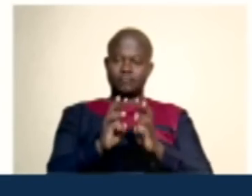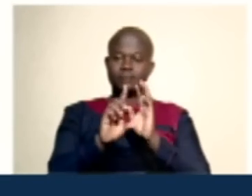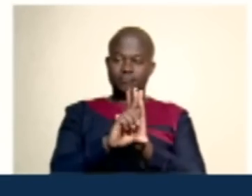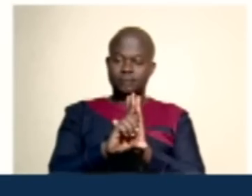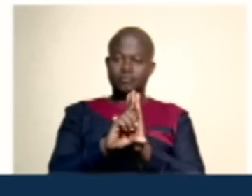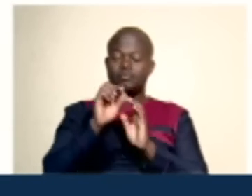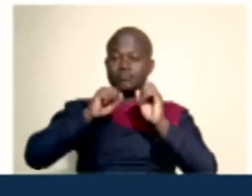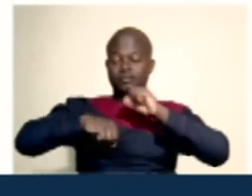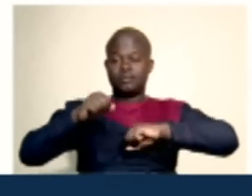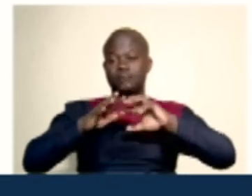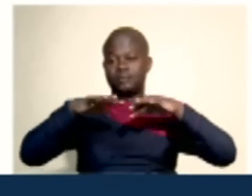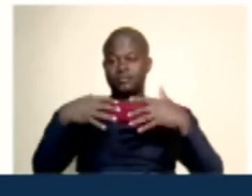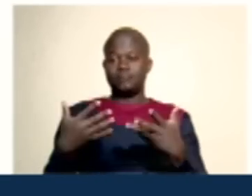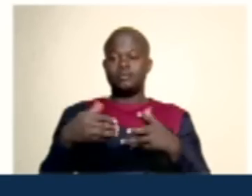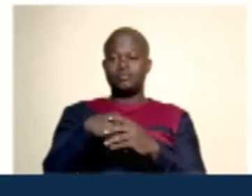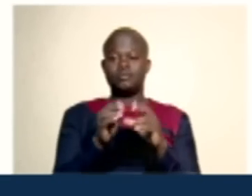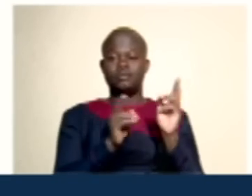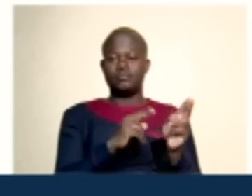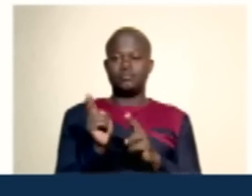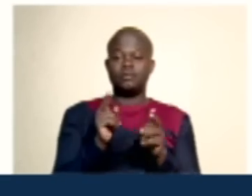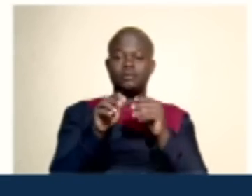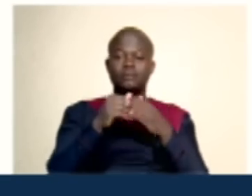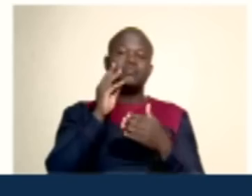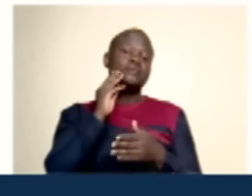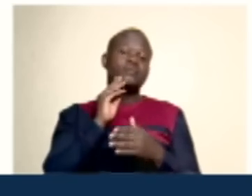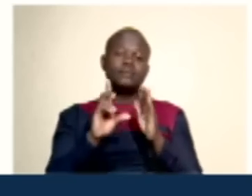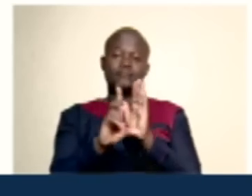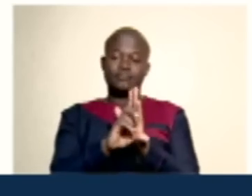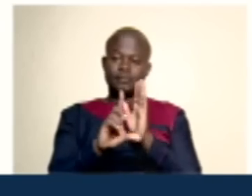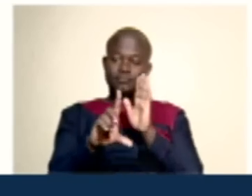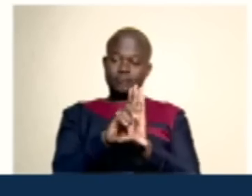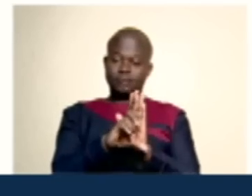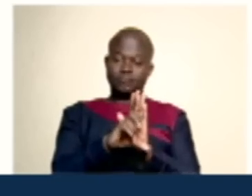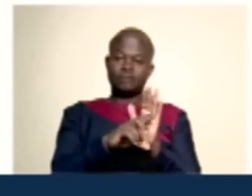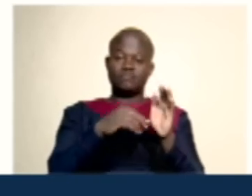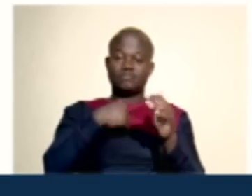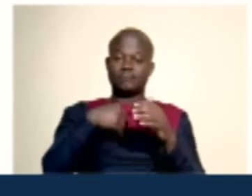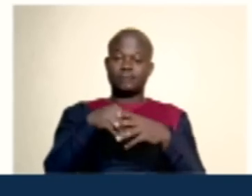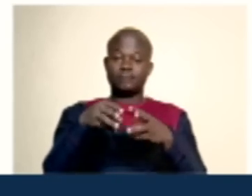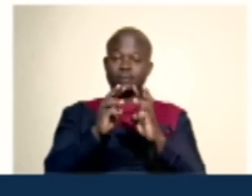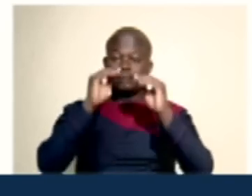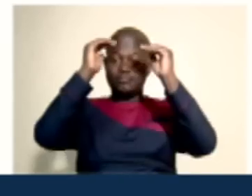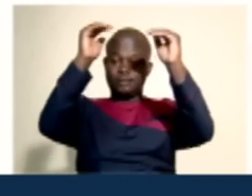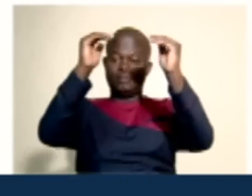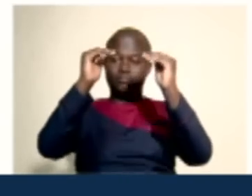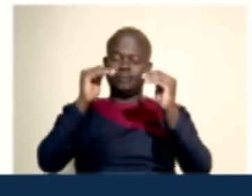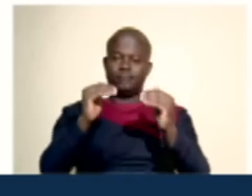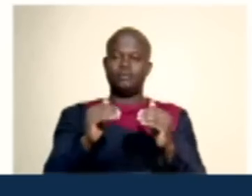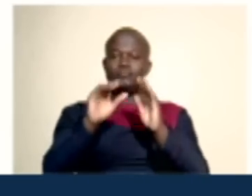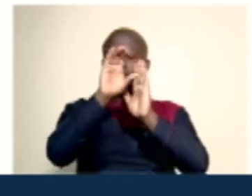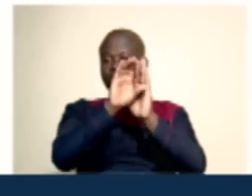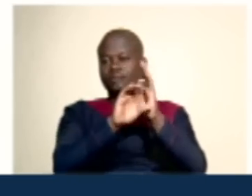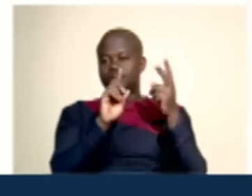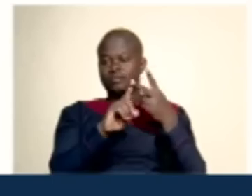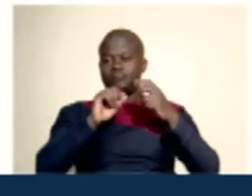amategeko asumbana mu busanzwe kubamenyereye by'amategeko amategeko agira uburyo akurikirana hakabitegeko